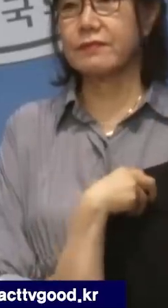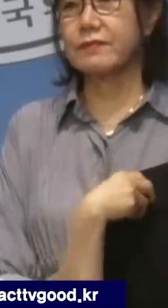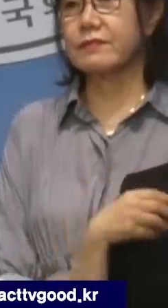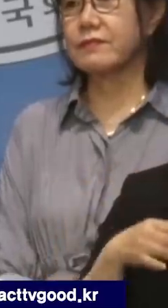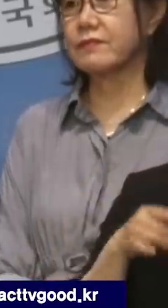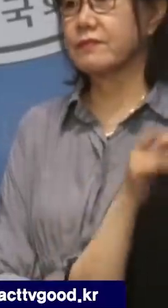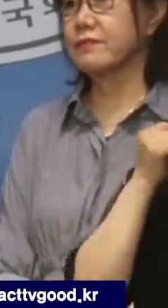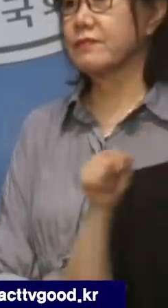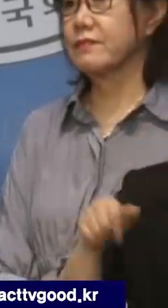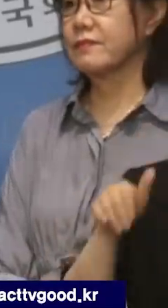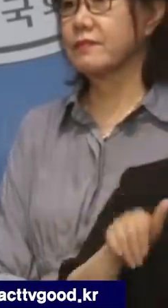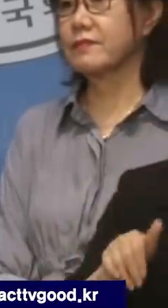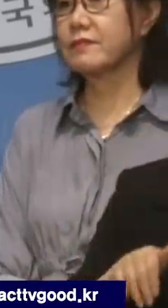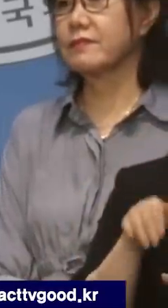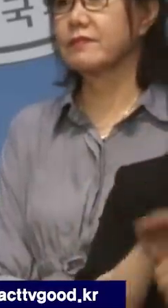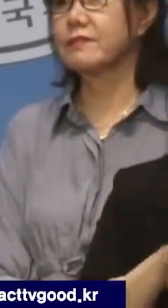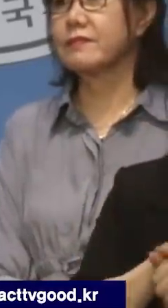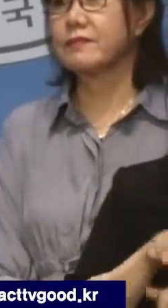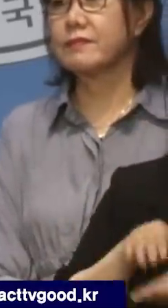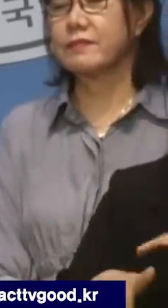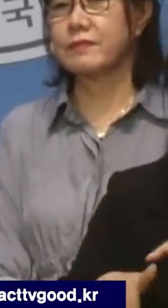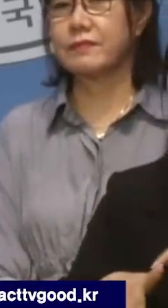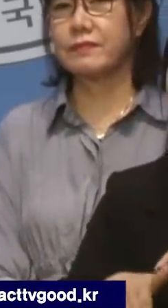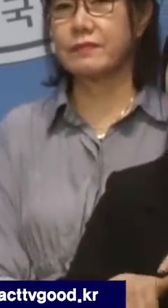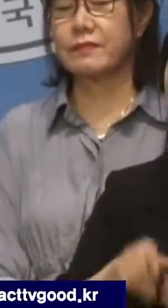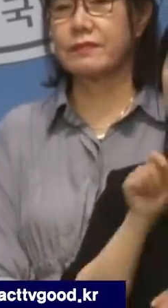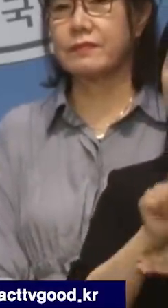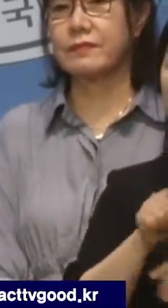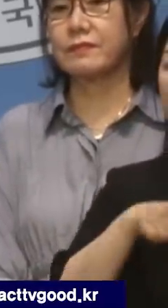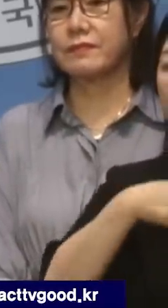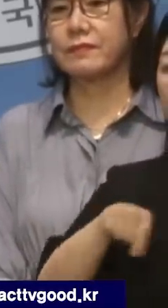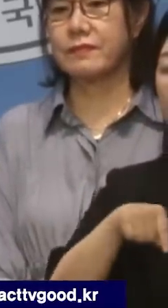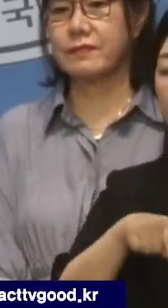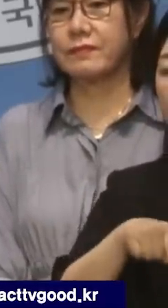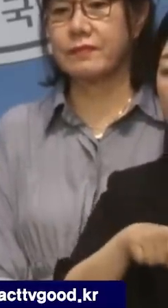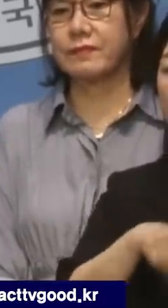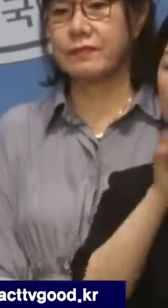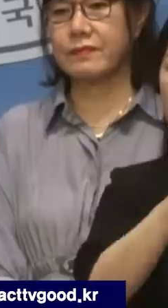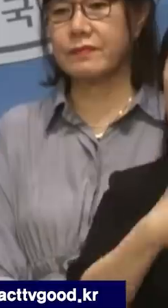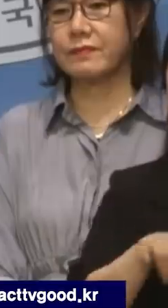굴욕적인 대일 굴종 외교를 규탄하기 위해서 오늘 더불어민주당